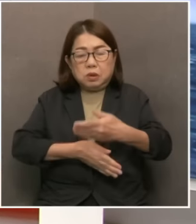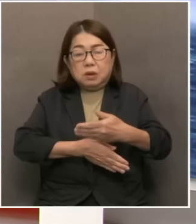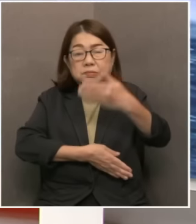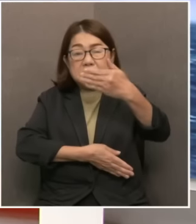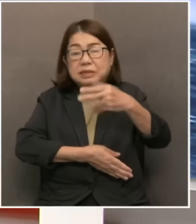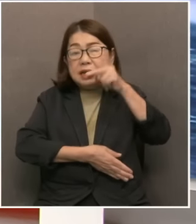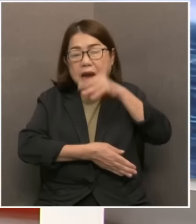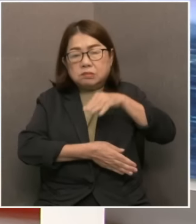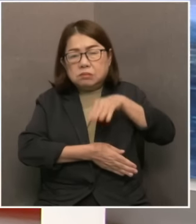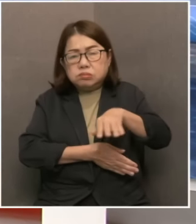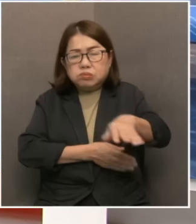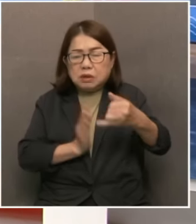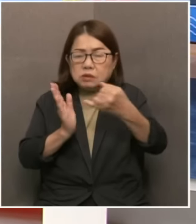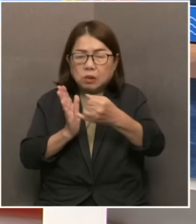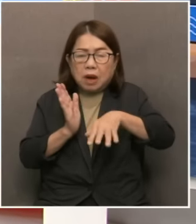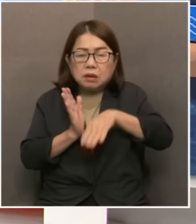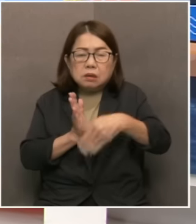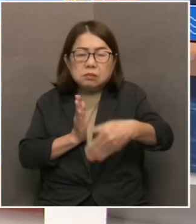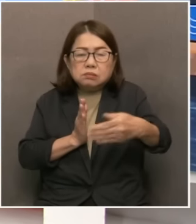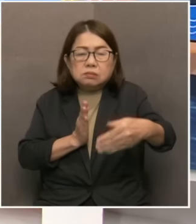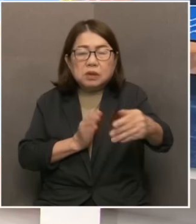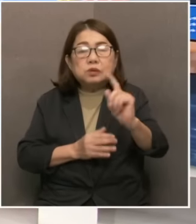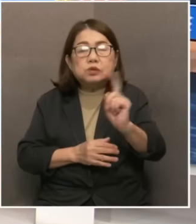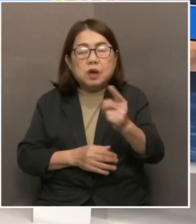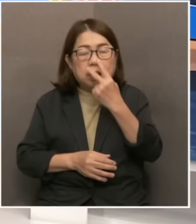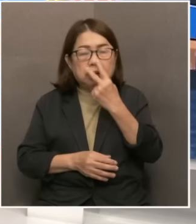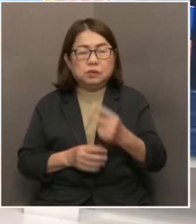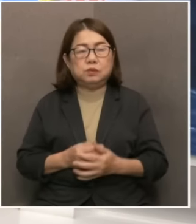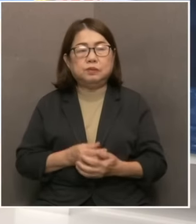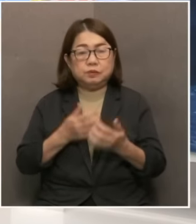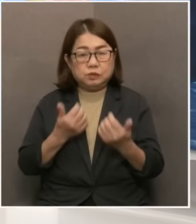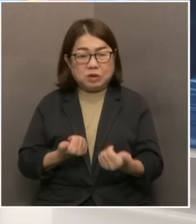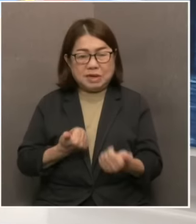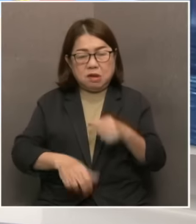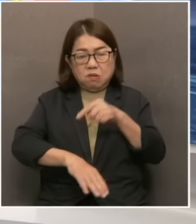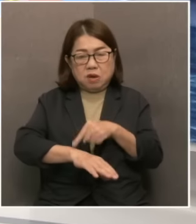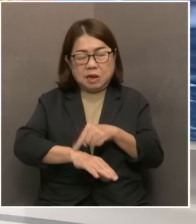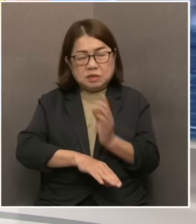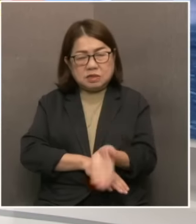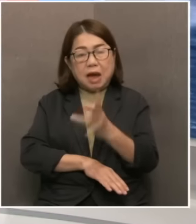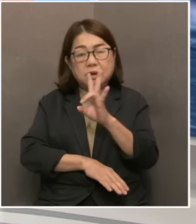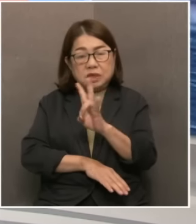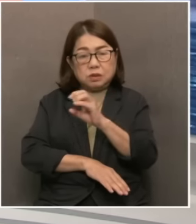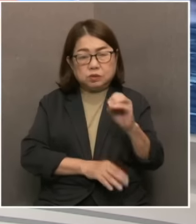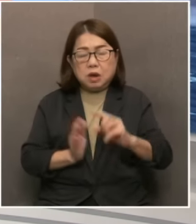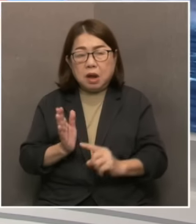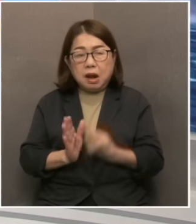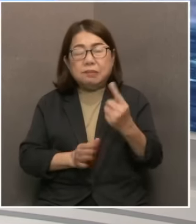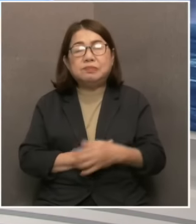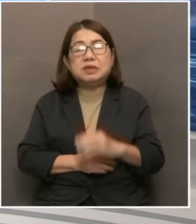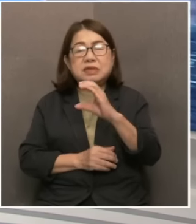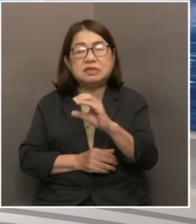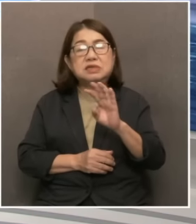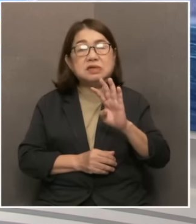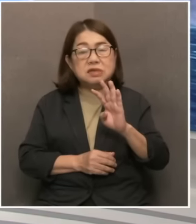กันเลยค่ะมาไล่เรียงกันนะคะตามจุดต่างๆนะคะวันนี้ณเวลา 7:00นเริ่มกันที่สถานี C2ที่อำเภอ